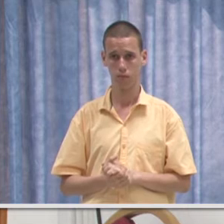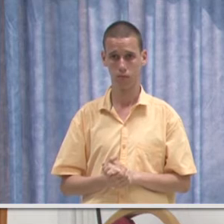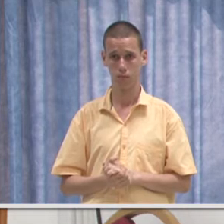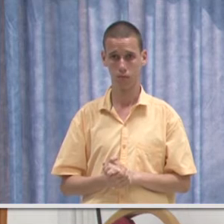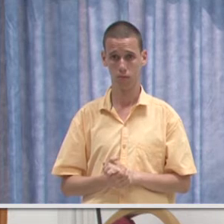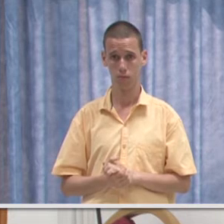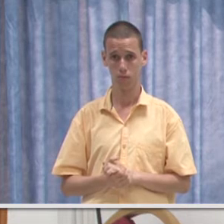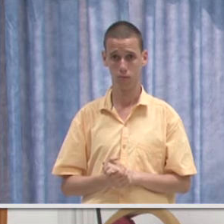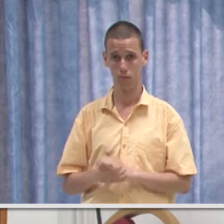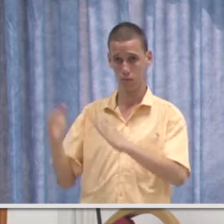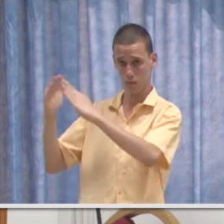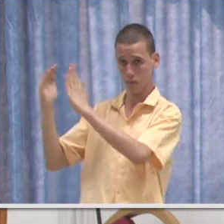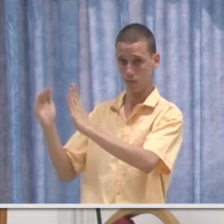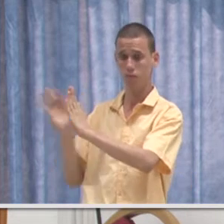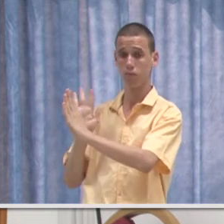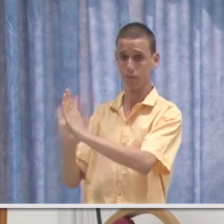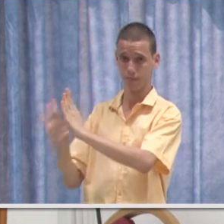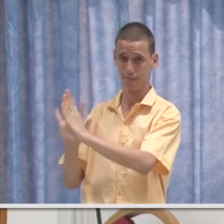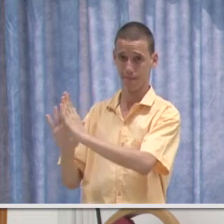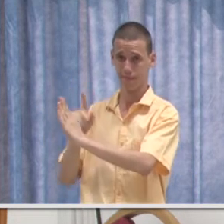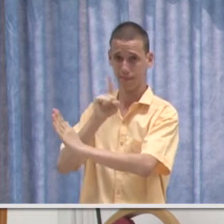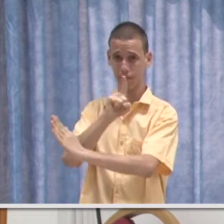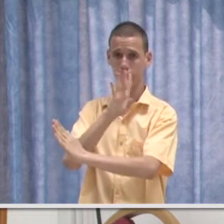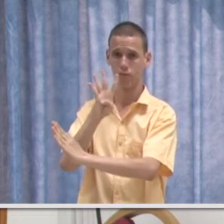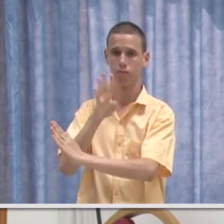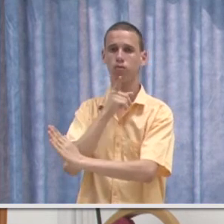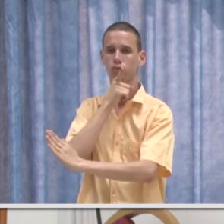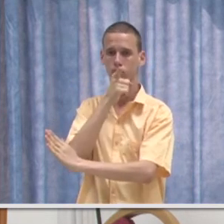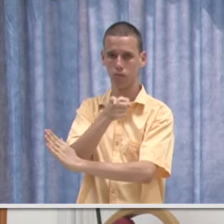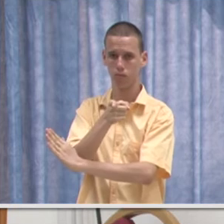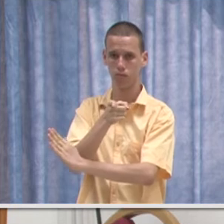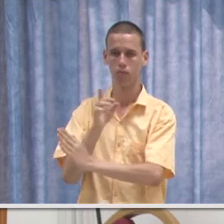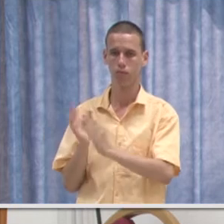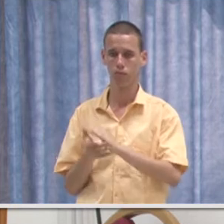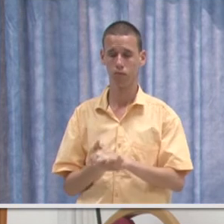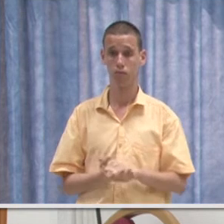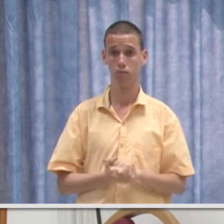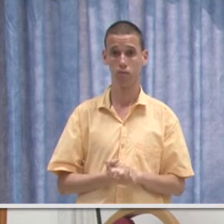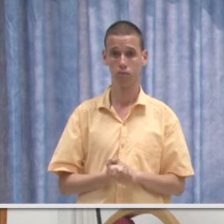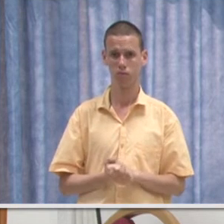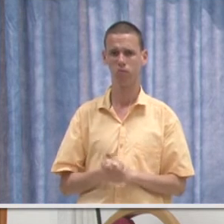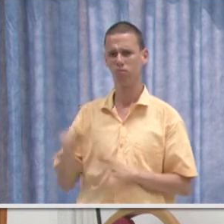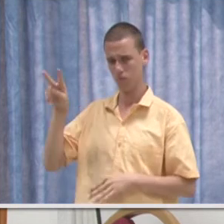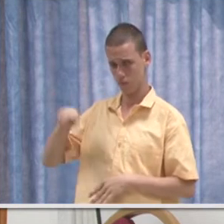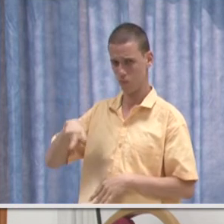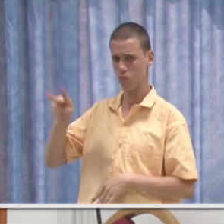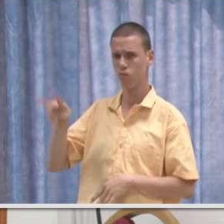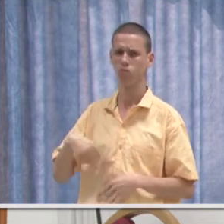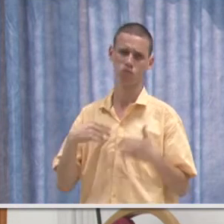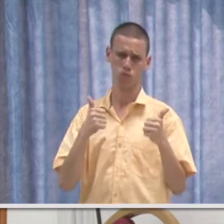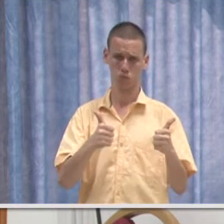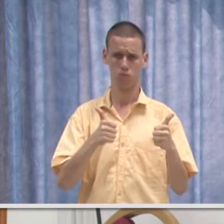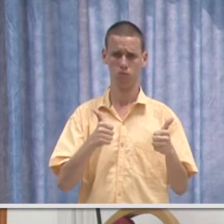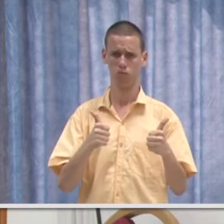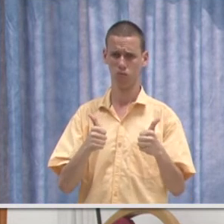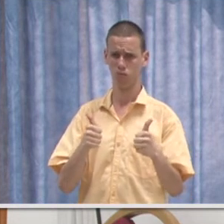jours. Pour le moment, tout le monde est bien. Il y en a un des gens